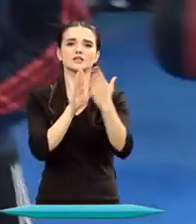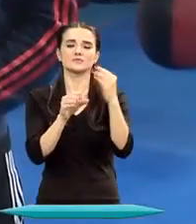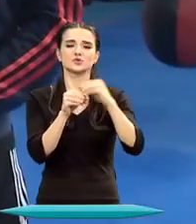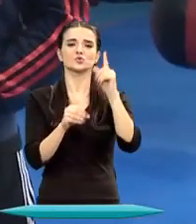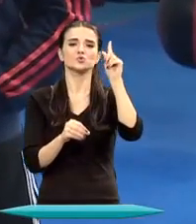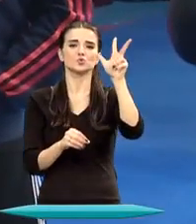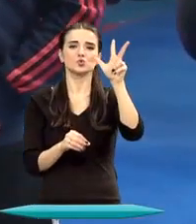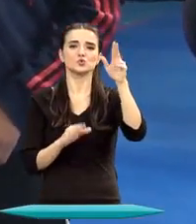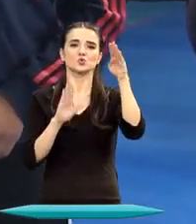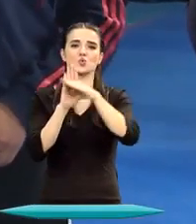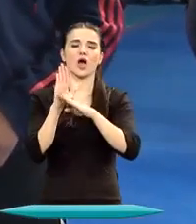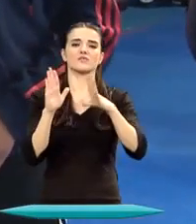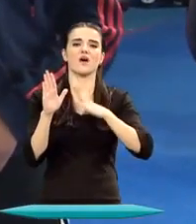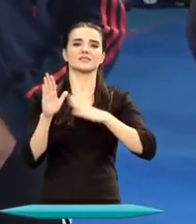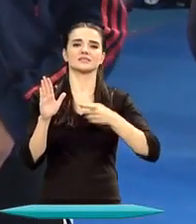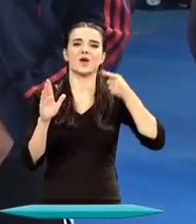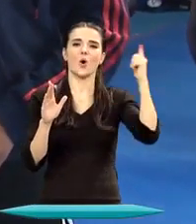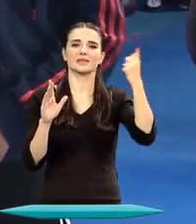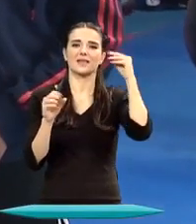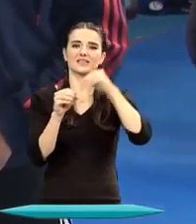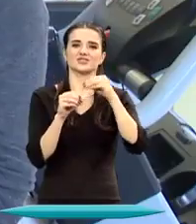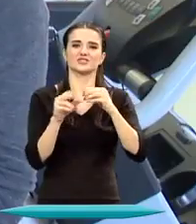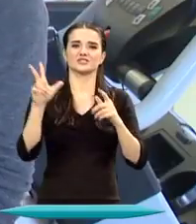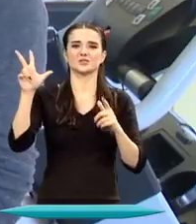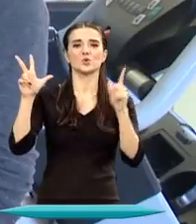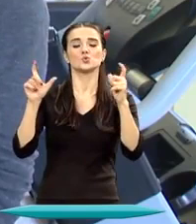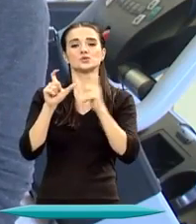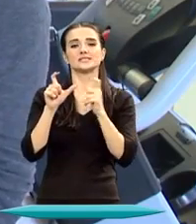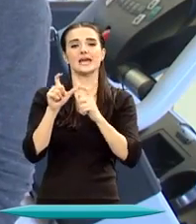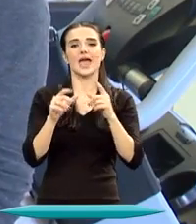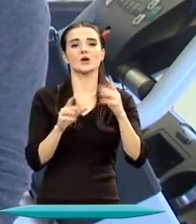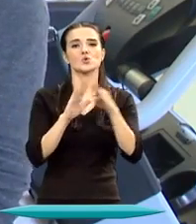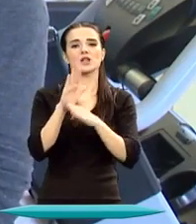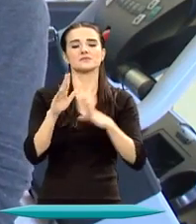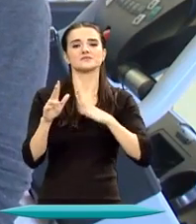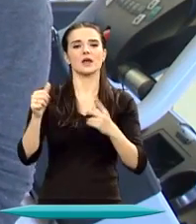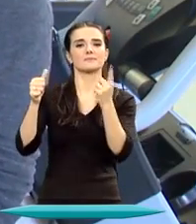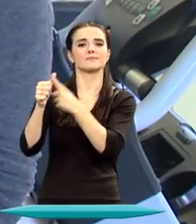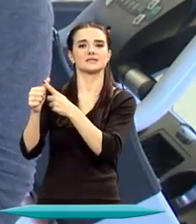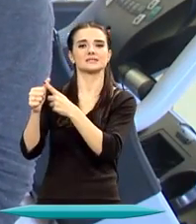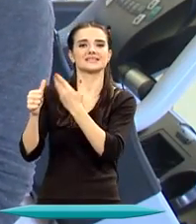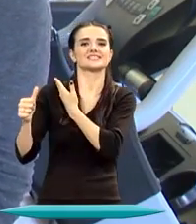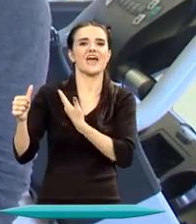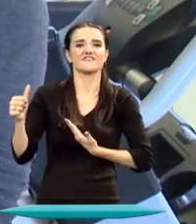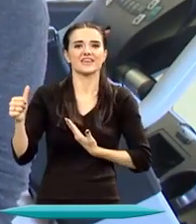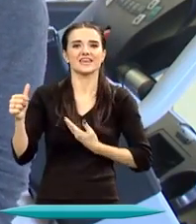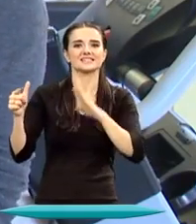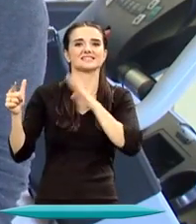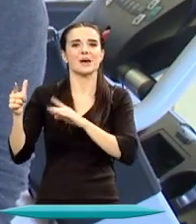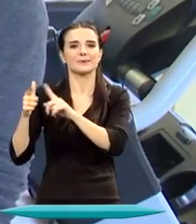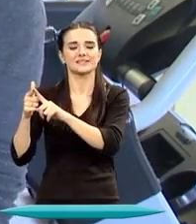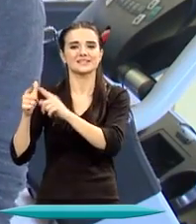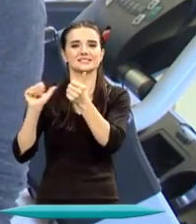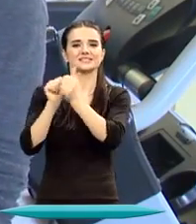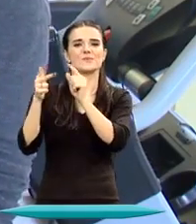yaklaşımda 3 temel şart vardır eğitmenler için. 3S kuralı dediğimiz bir kuralla çalışmalara başlıyorlar. Bunlar nedir? Sevgi, sabır